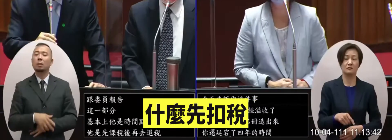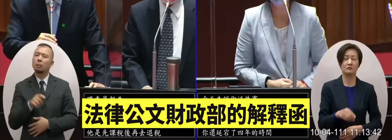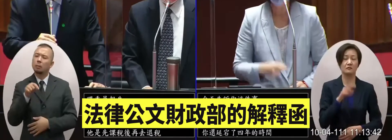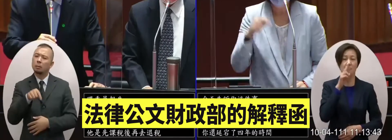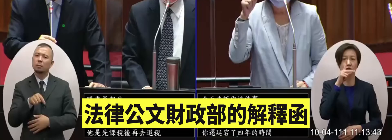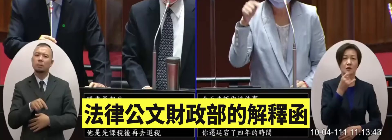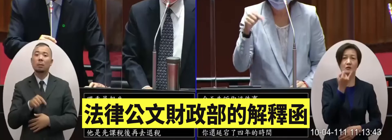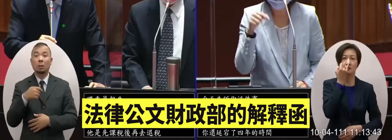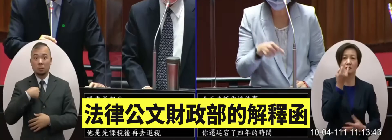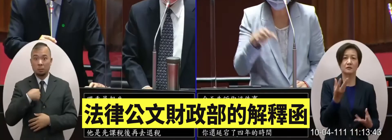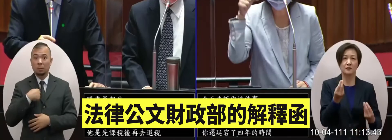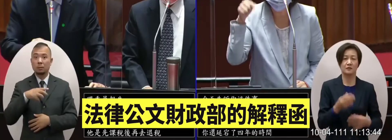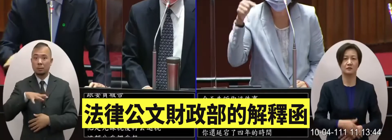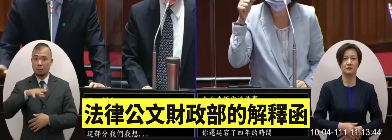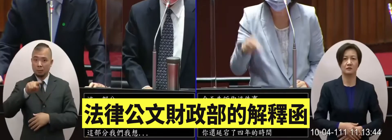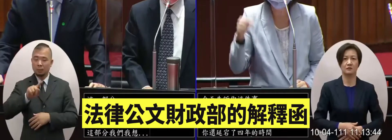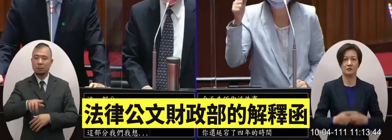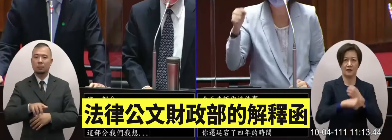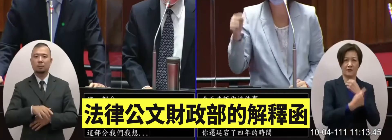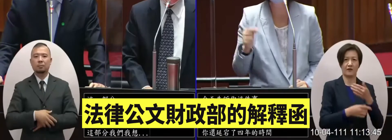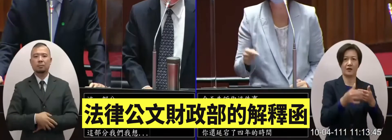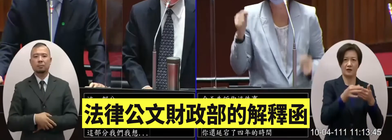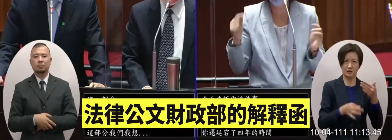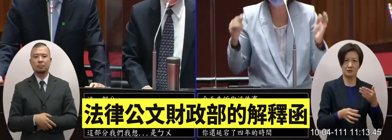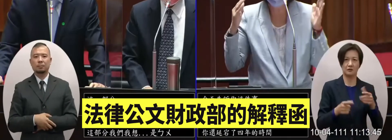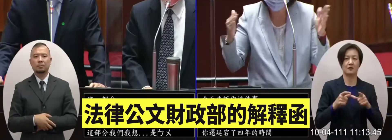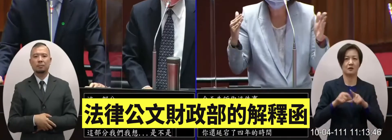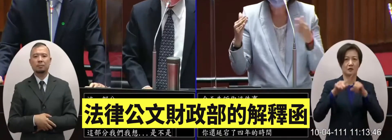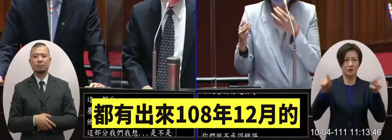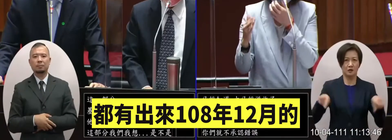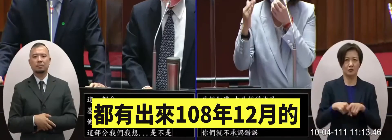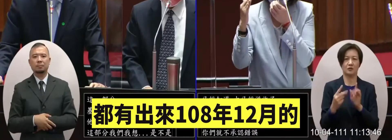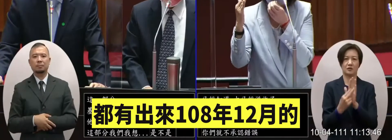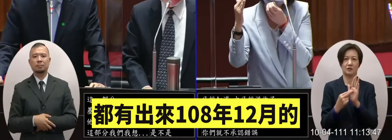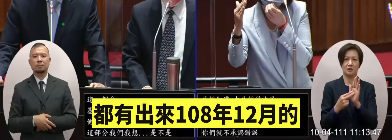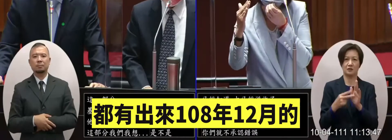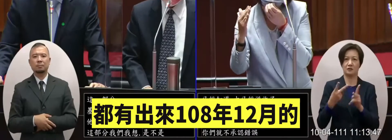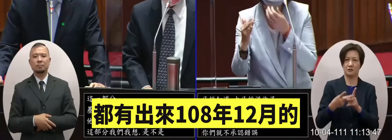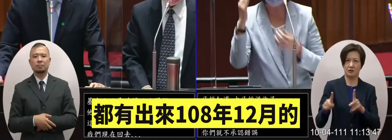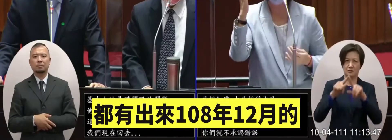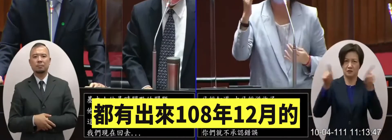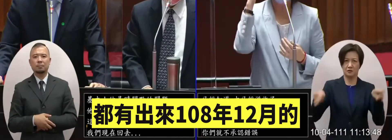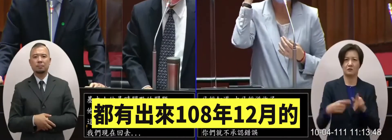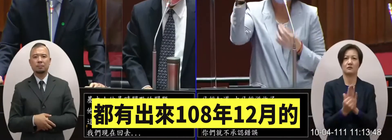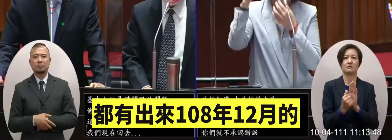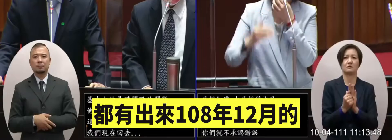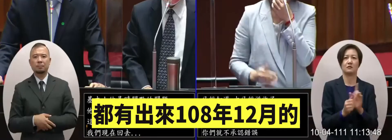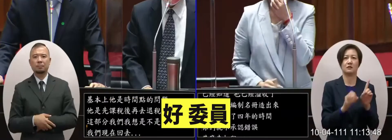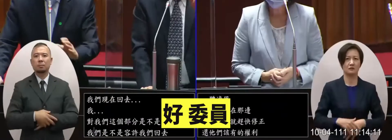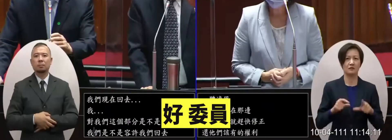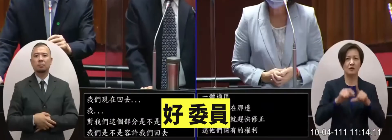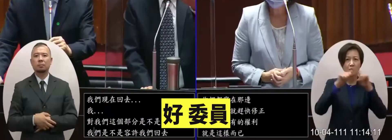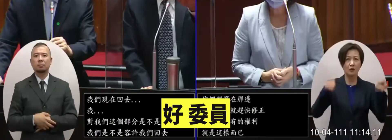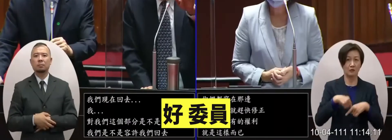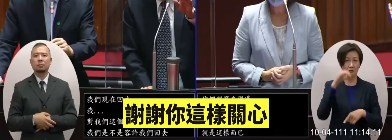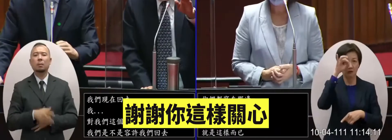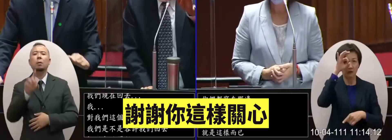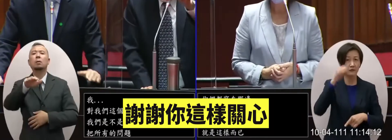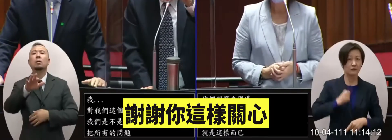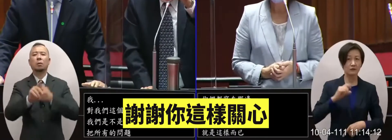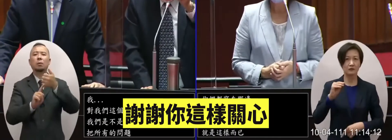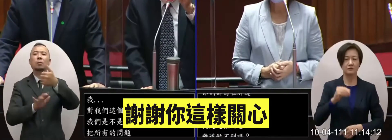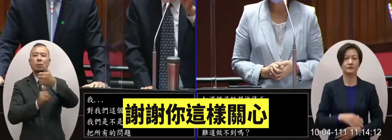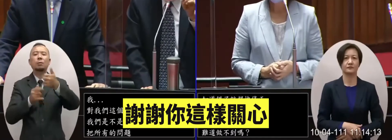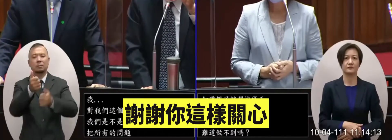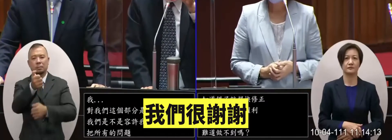么先扣税， 我们 法令、公文、财政部的解释函。都有下出来，108年12月的。 好，委员，谢